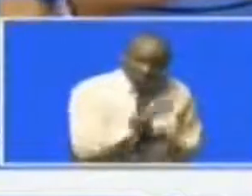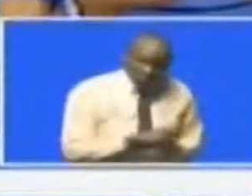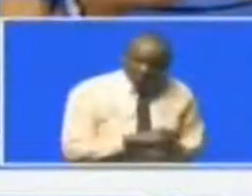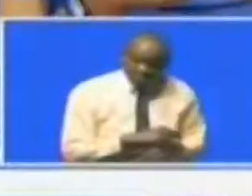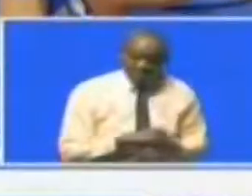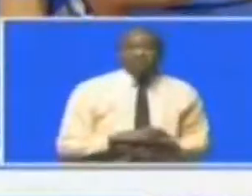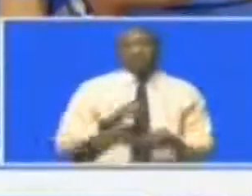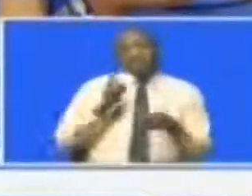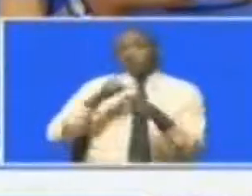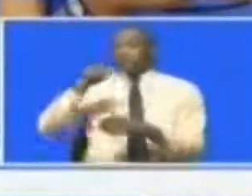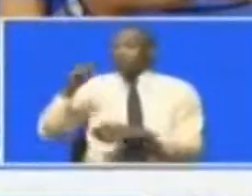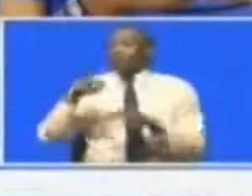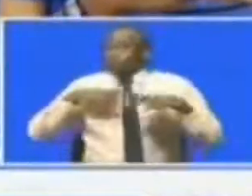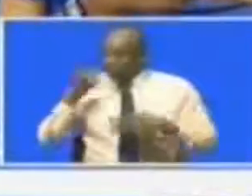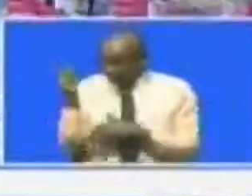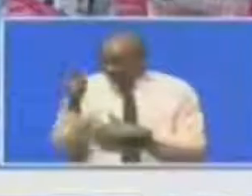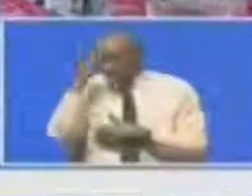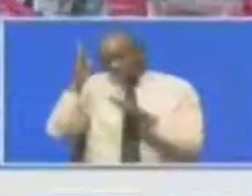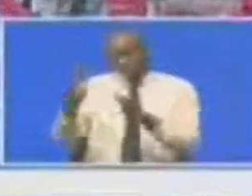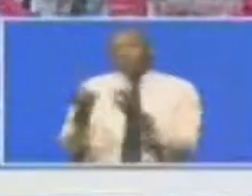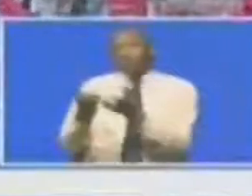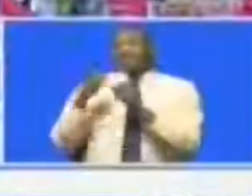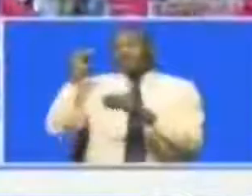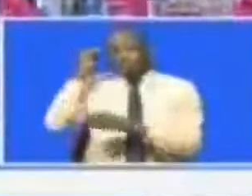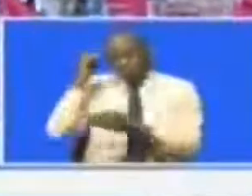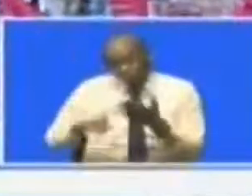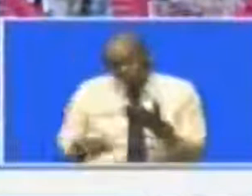tunaenda Samburu, tunatambua nani anahitaji masomo, nani